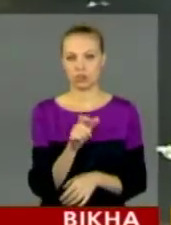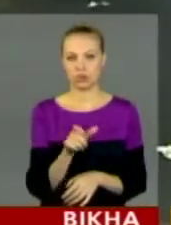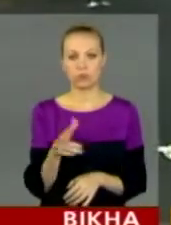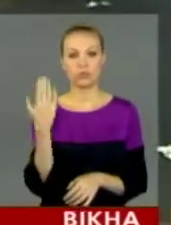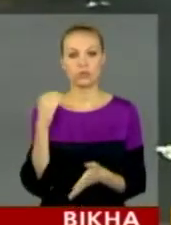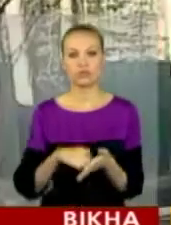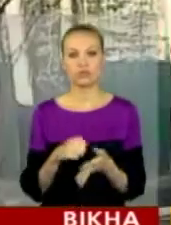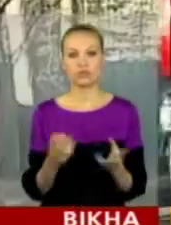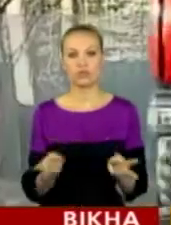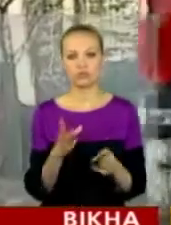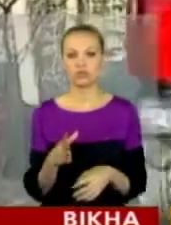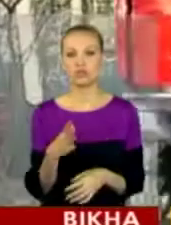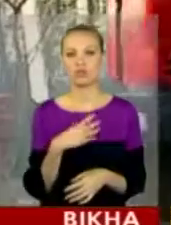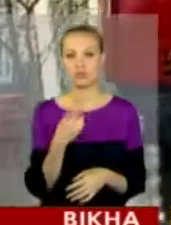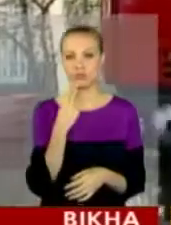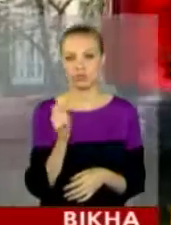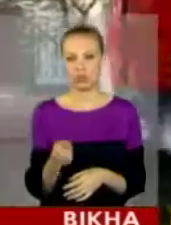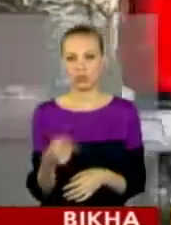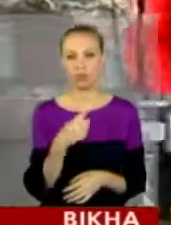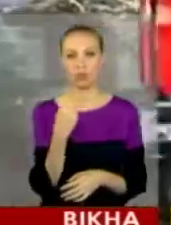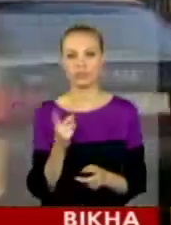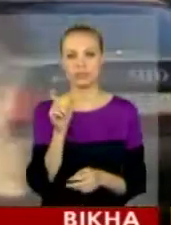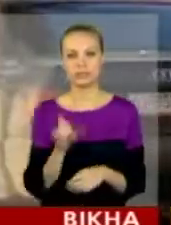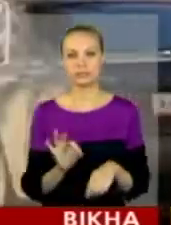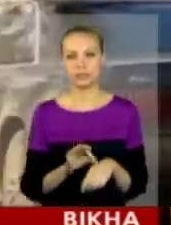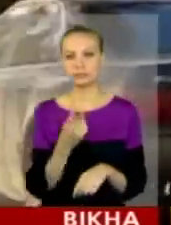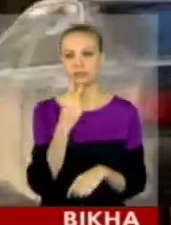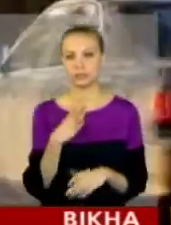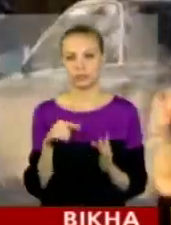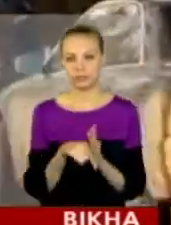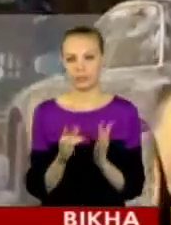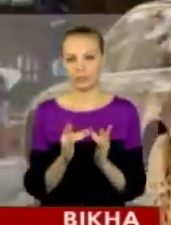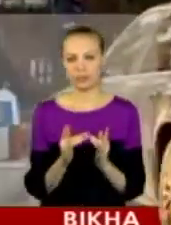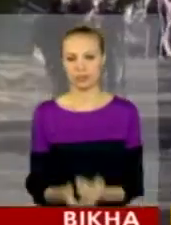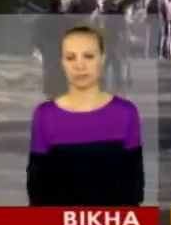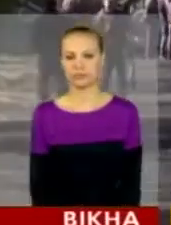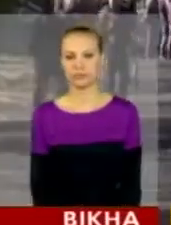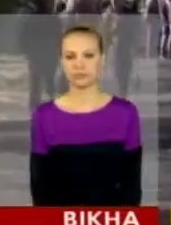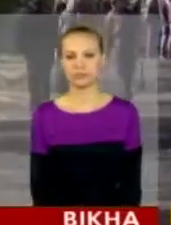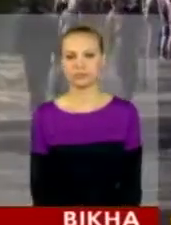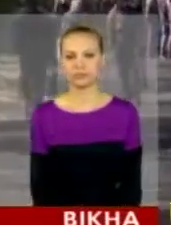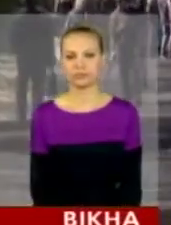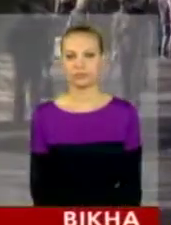Тоді причиною пожежі став недопалок. Один із пацієнтів курив у ліжку. Мар'яна Зінківська, програма «Вікна», СТБ.